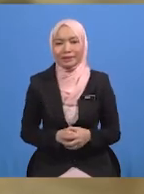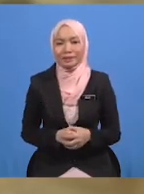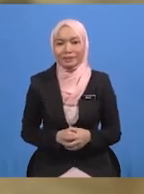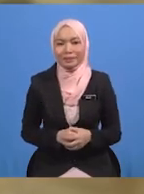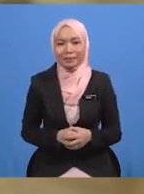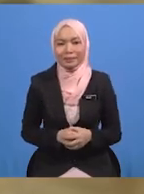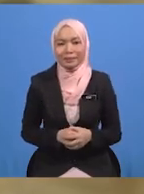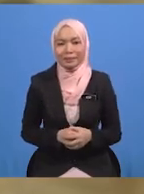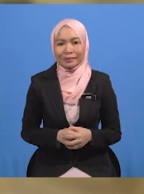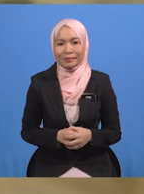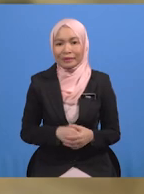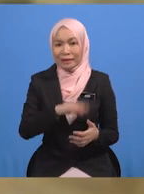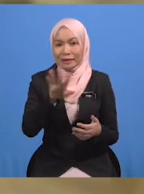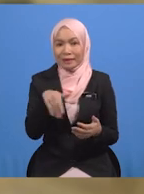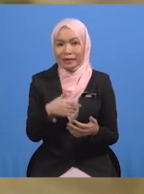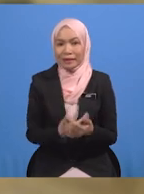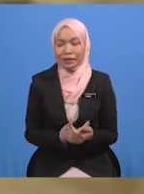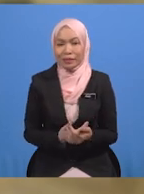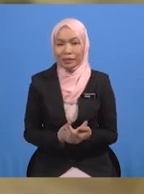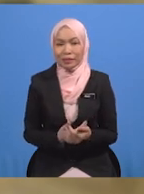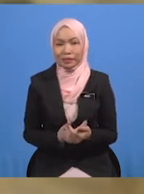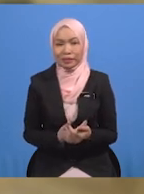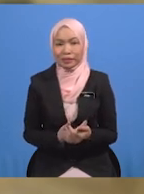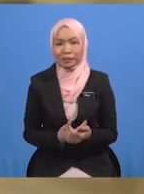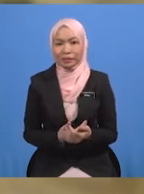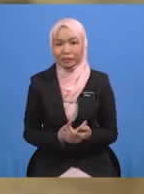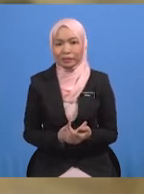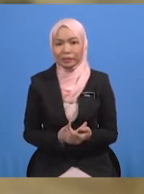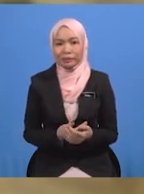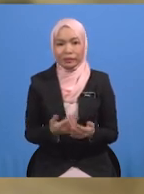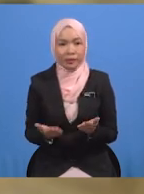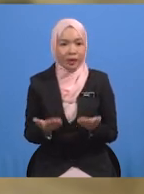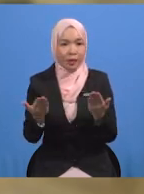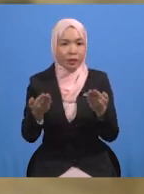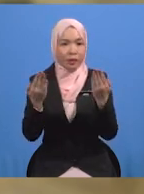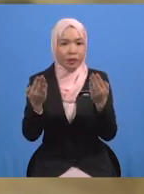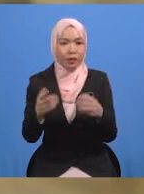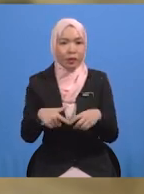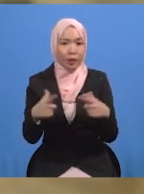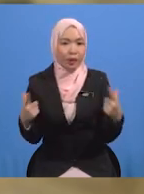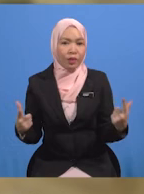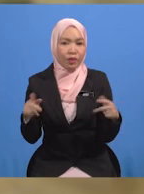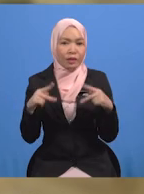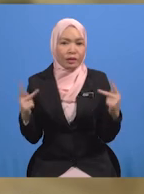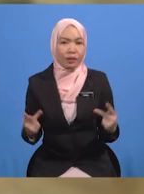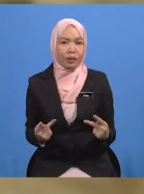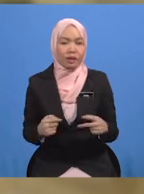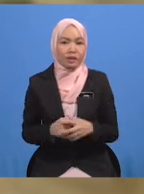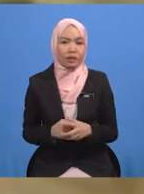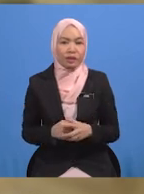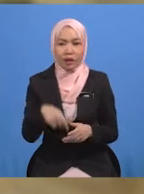Para pelabur Eropah ini turut menyokong gerakan perluasan kuasa bagi memenuhi kepentingan